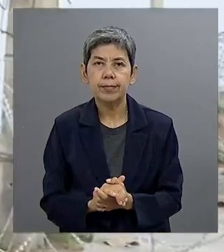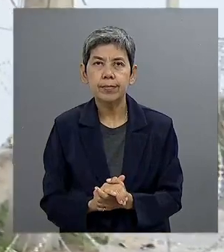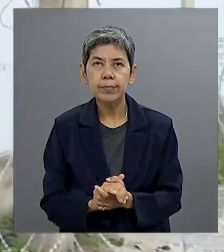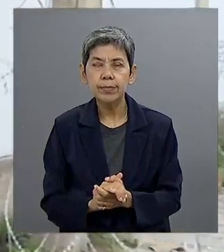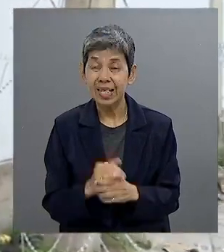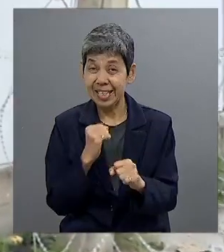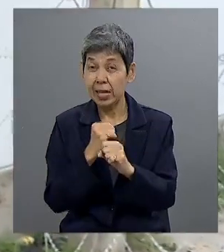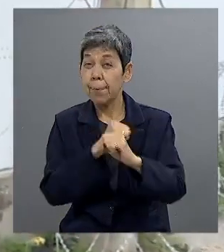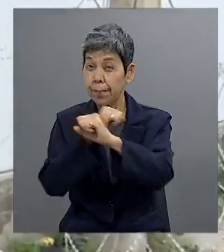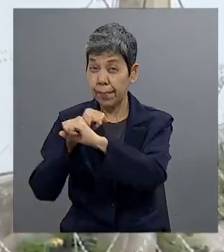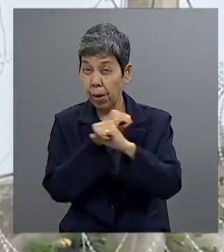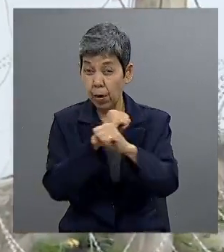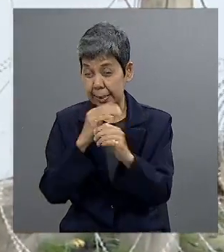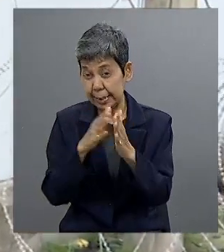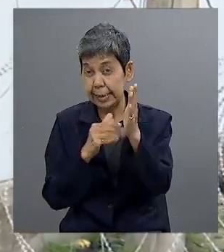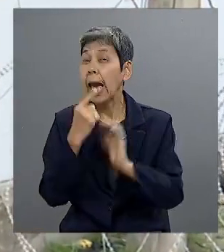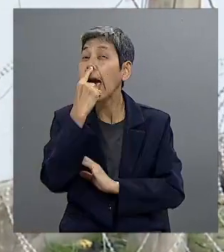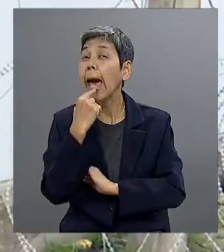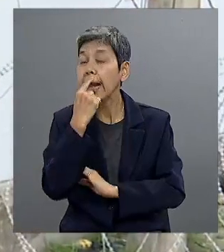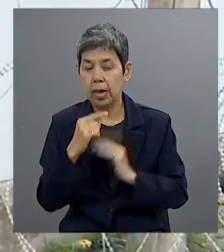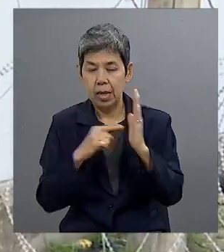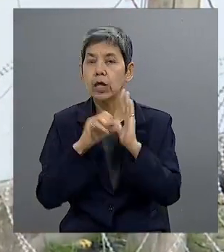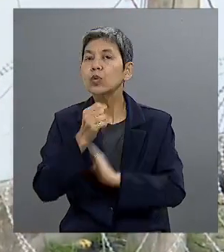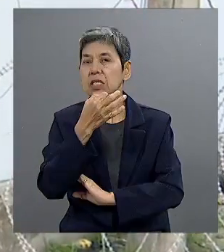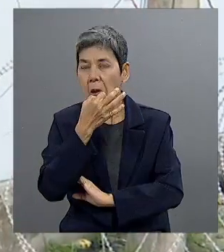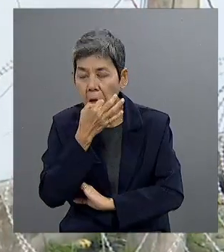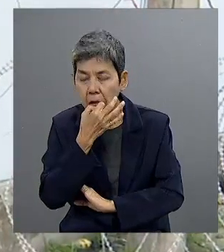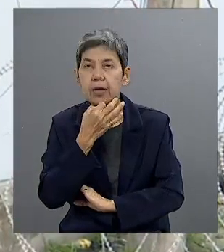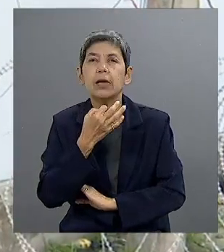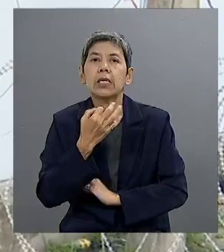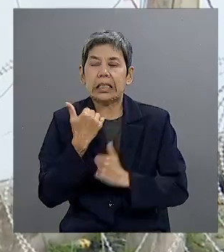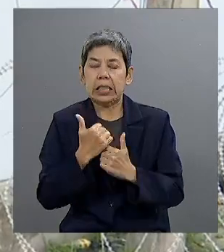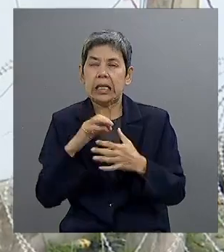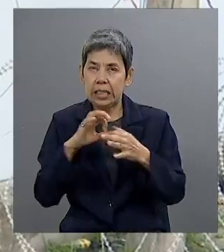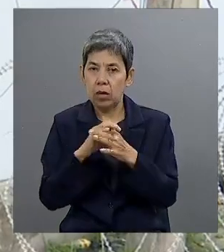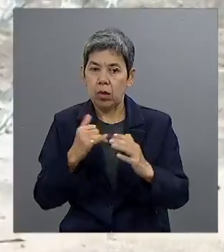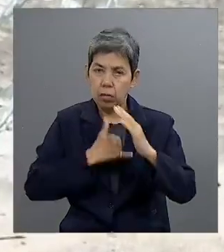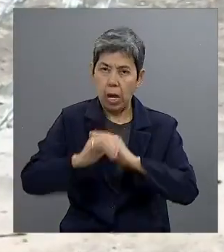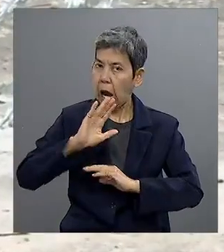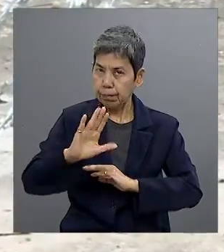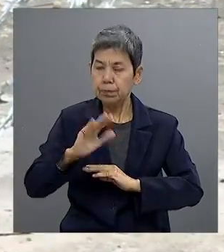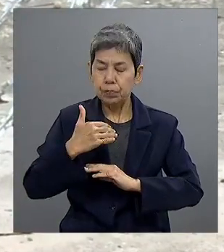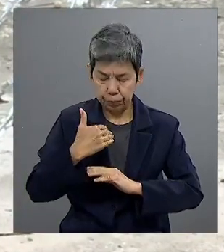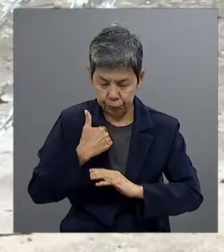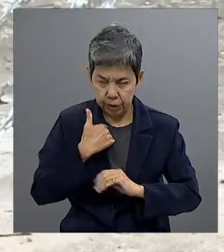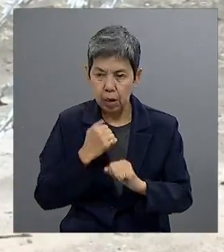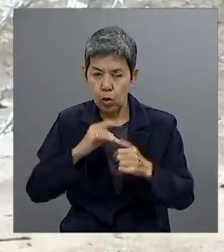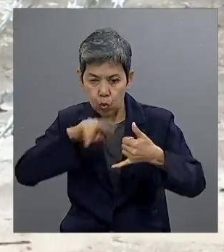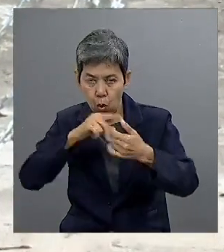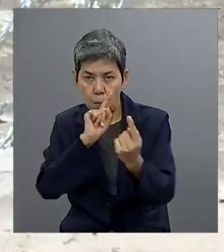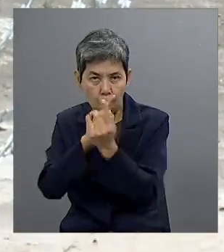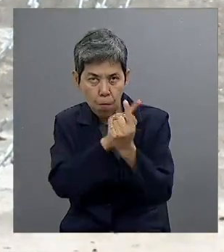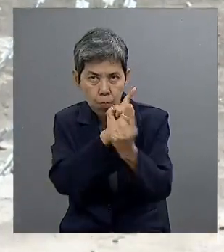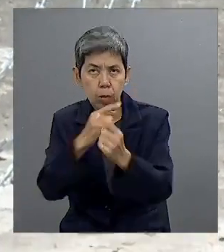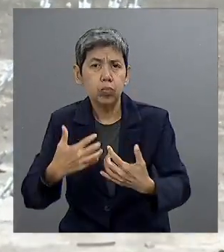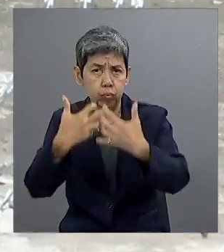ในพื้นที่สีแดงเข้มอย่างสมุทรสาครนะคะแล้วเพิ่มข้อจำกัดในการเดินทางการตรวจเชื้อเชิงรุกและก็สนับสนุนให้โรงงานมี